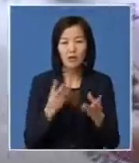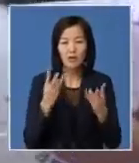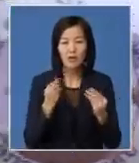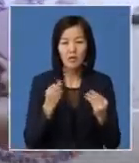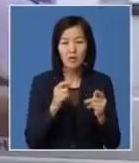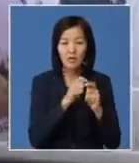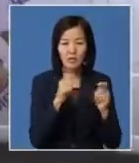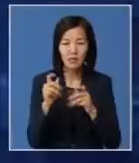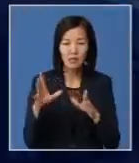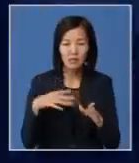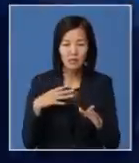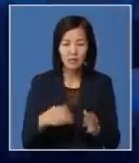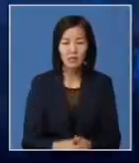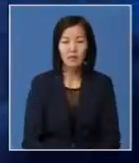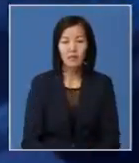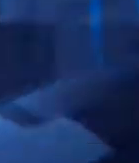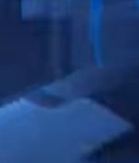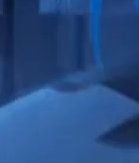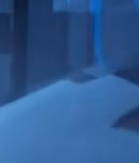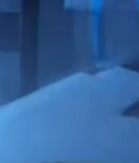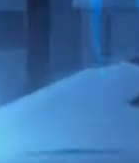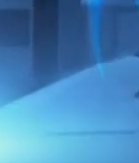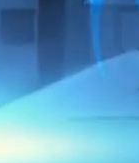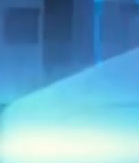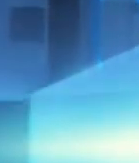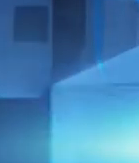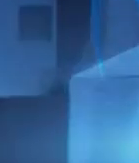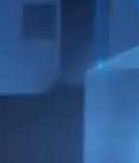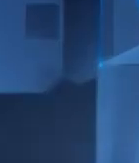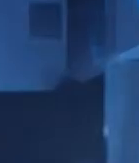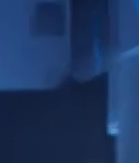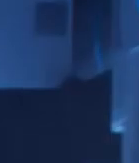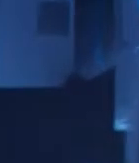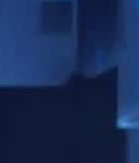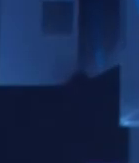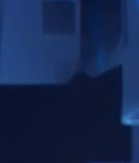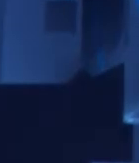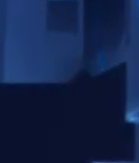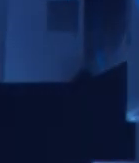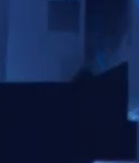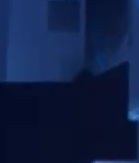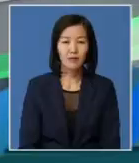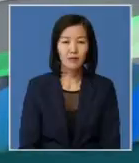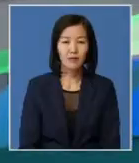сыйлықтармен марапатталды. Кәмшат Мұхамеджан, Ержан Дүйсен, Жетісу арнасы, Қаратал ауданынан.